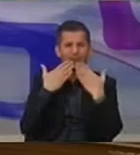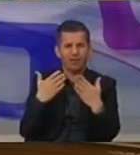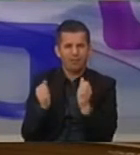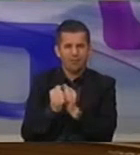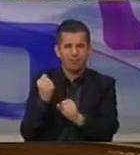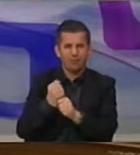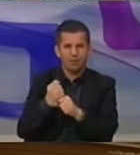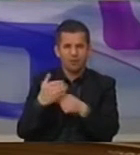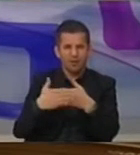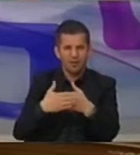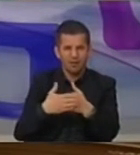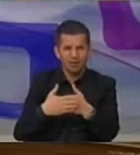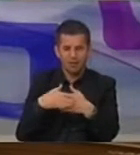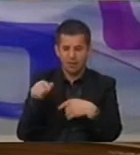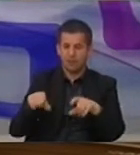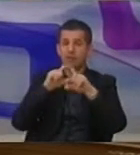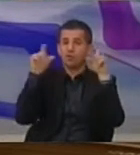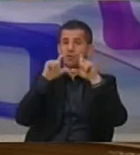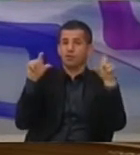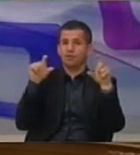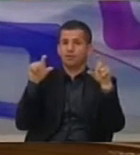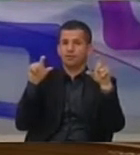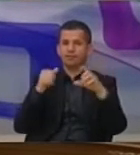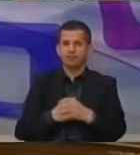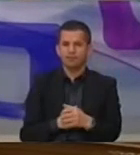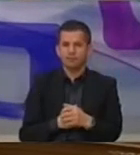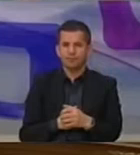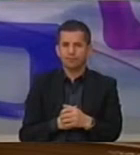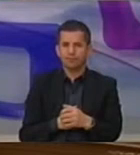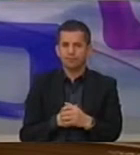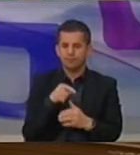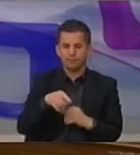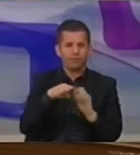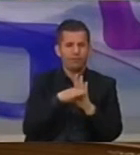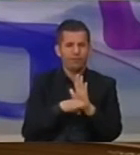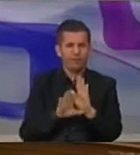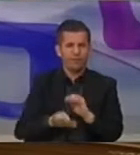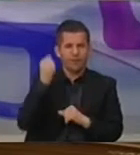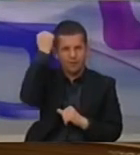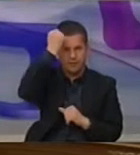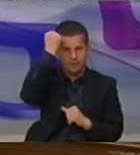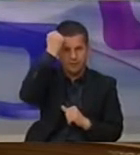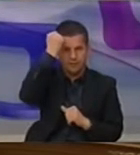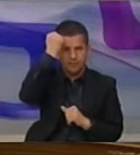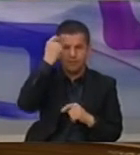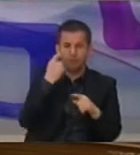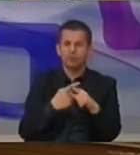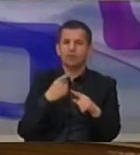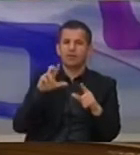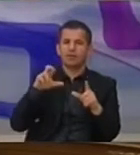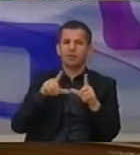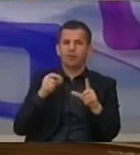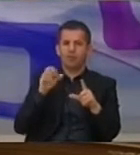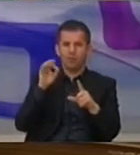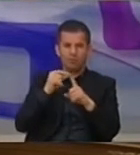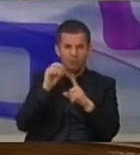ngushtë të institucioneve të rendit dhe ligjit Republikës të Kosovës me Europolin